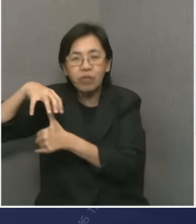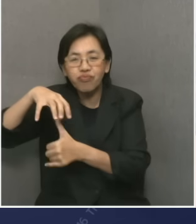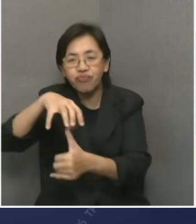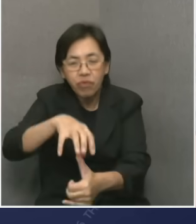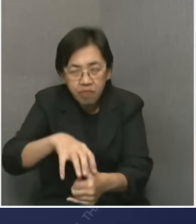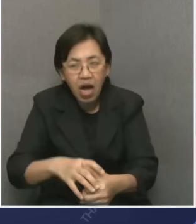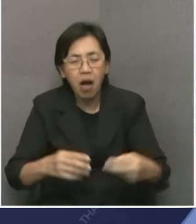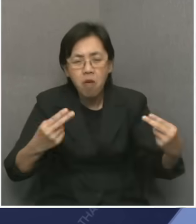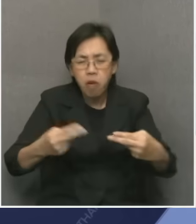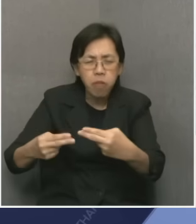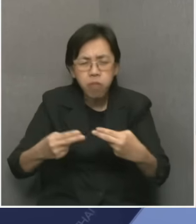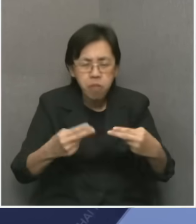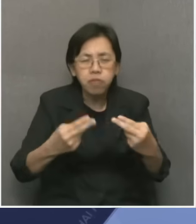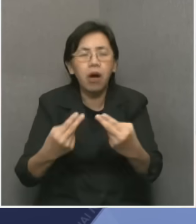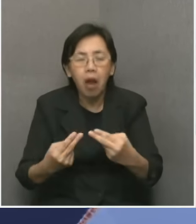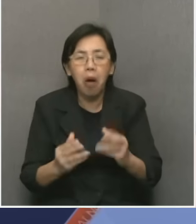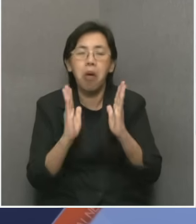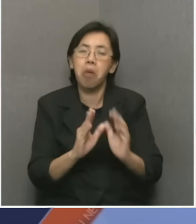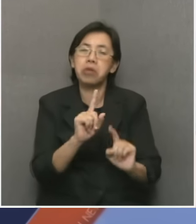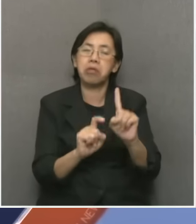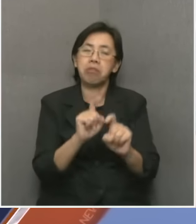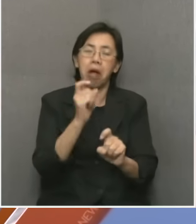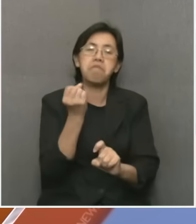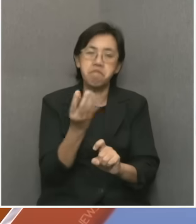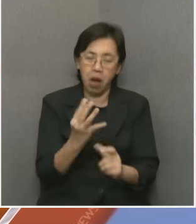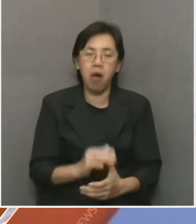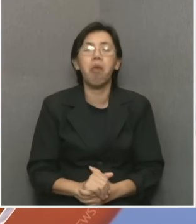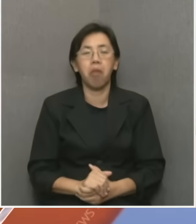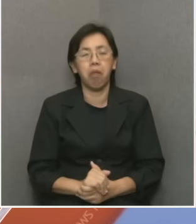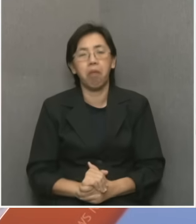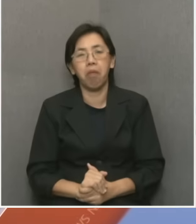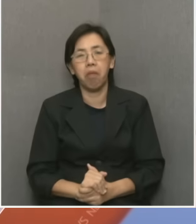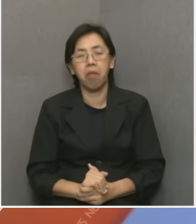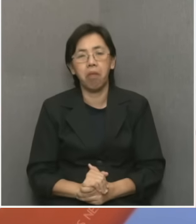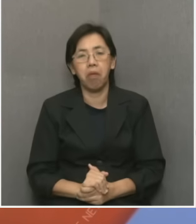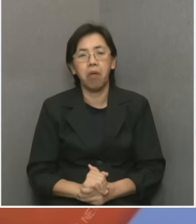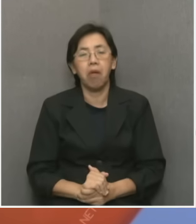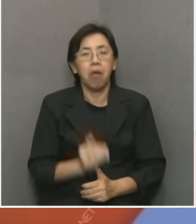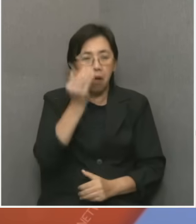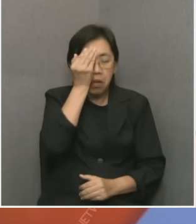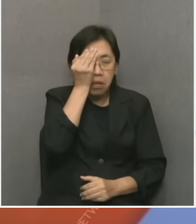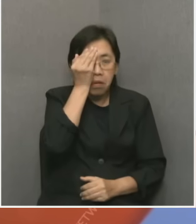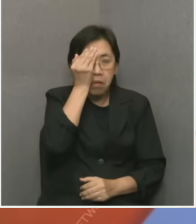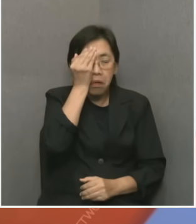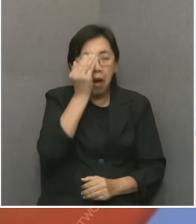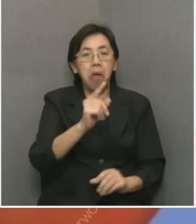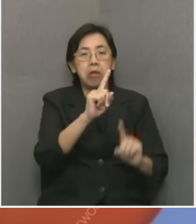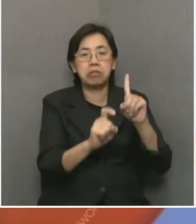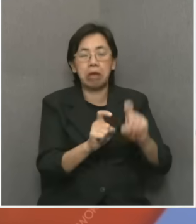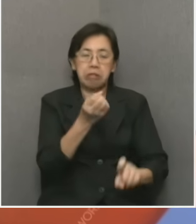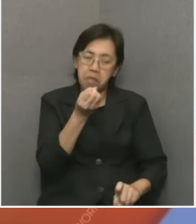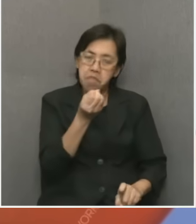ำให้เกิดการสูญเสียชีวิตนะครับในฝั่งของอิสราเอลเนี่ยนะครับค่อนข้าง